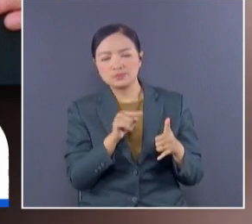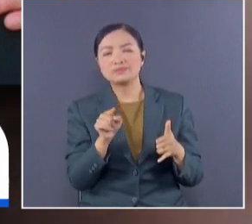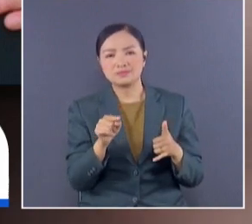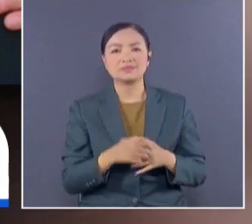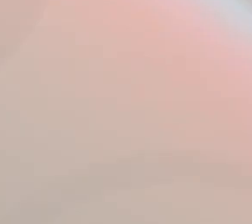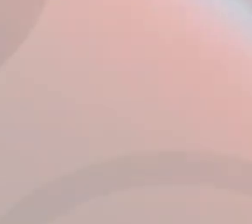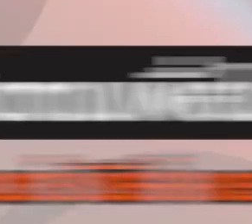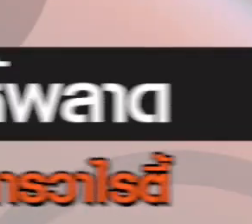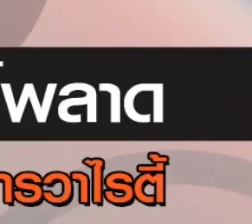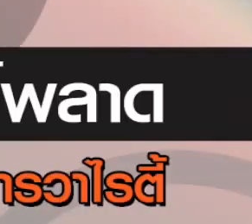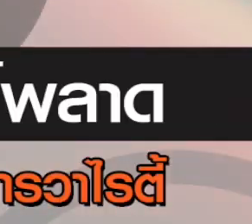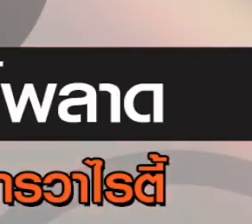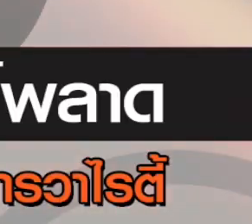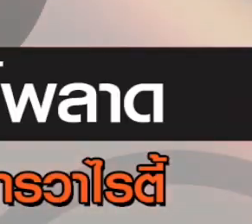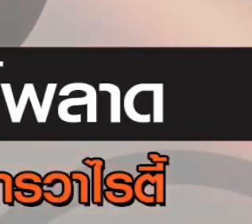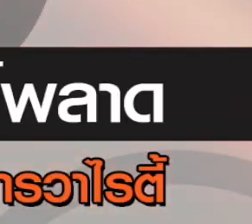นี้กันอีกครั้งค่ะ